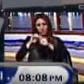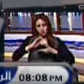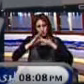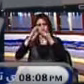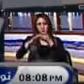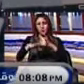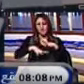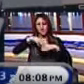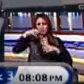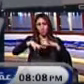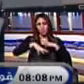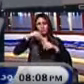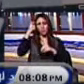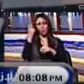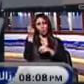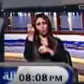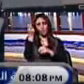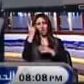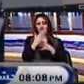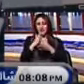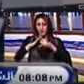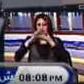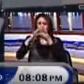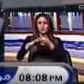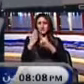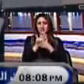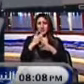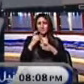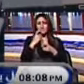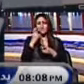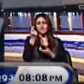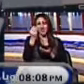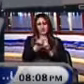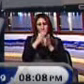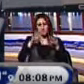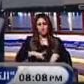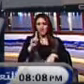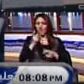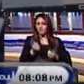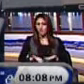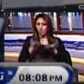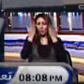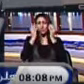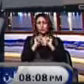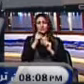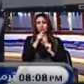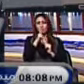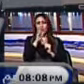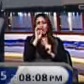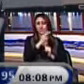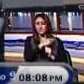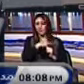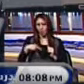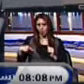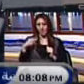بمشاريع ومقترحات مهمه للخروج من النفق الاقتصادي اللي احنا فيه. وانا من هنا بدعو حكومه